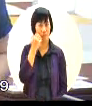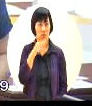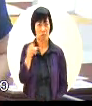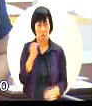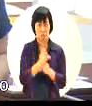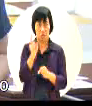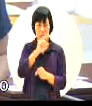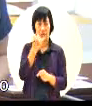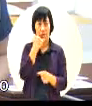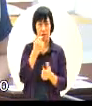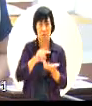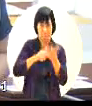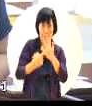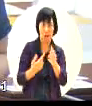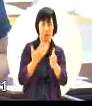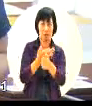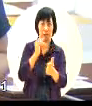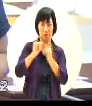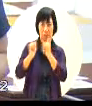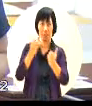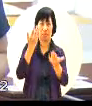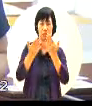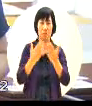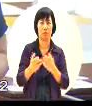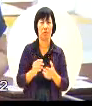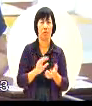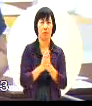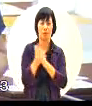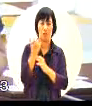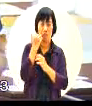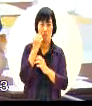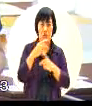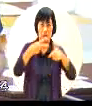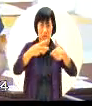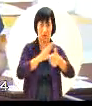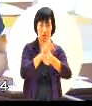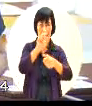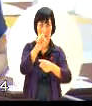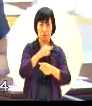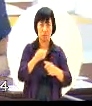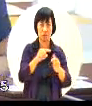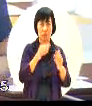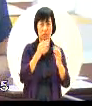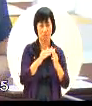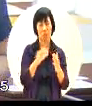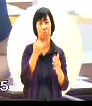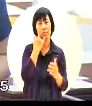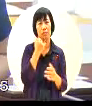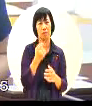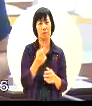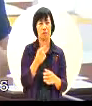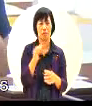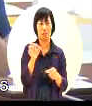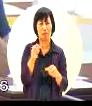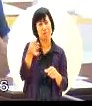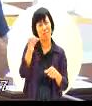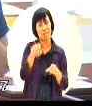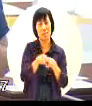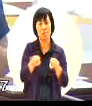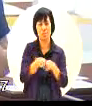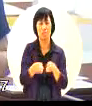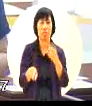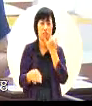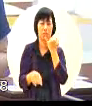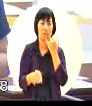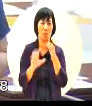影？啊，我希望讲咱就咧主家吼，会当继续用较平价，因为即阵啊。让我们这老